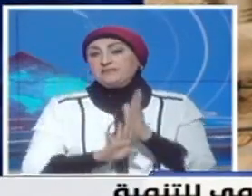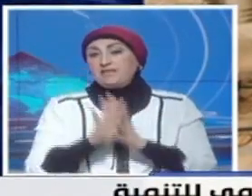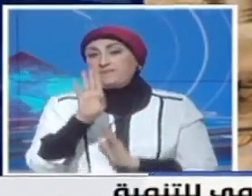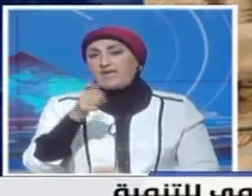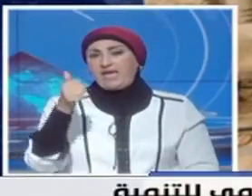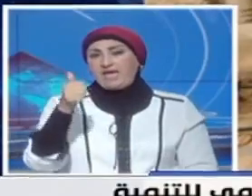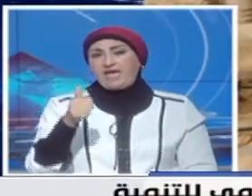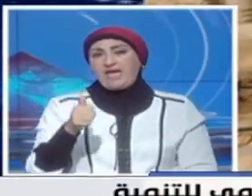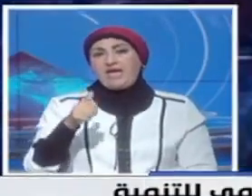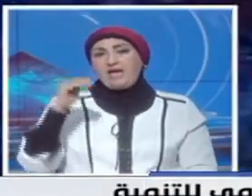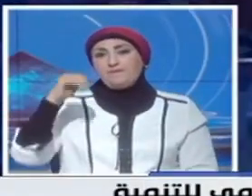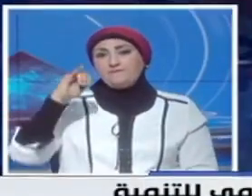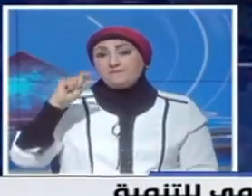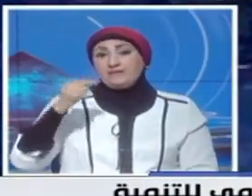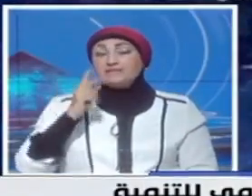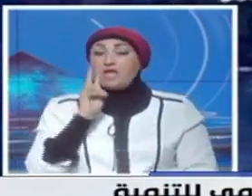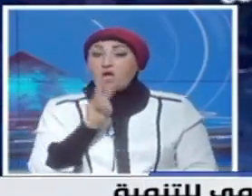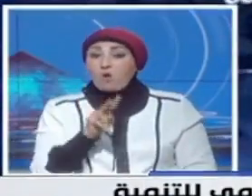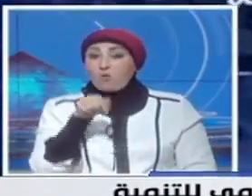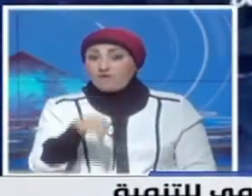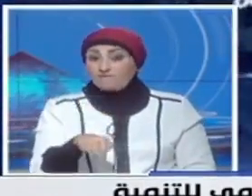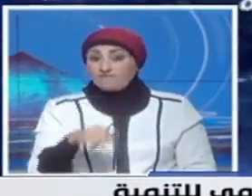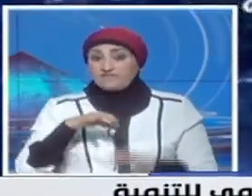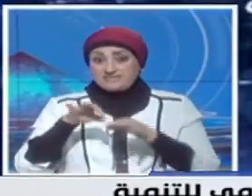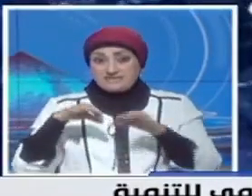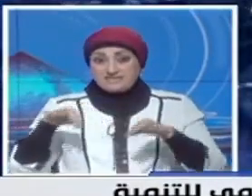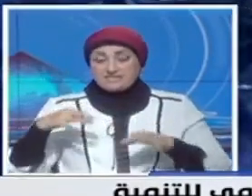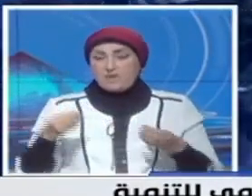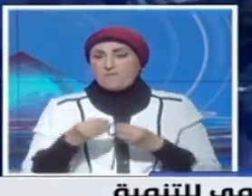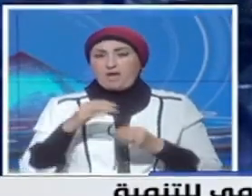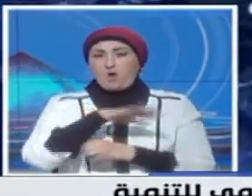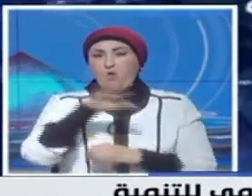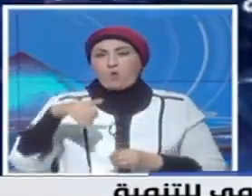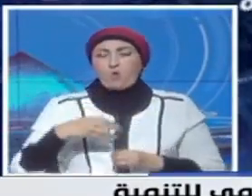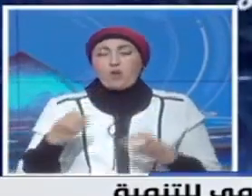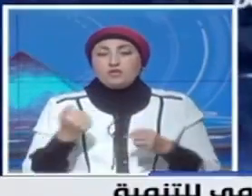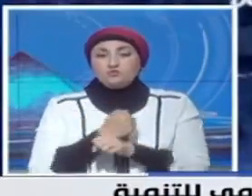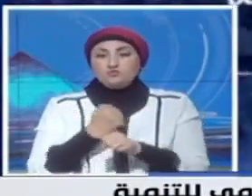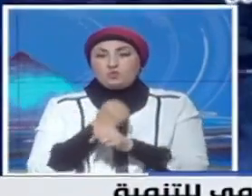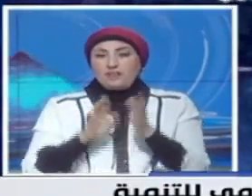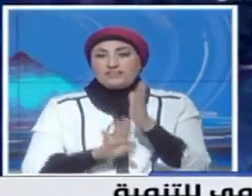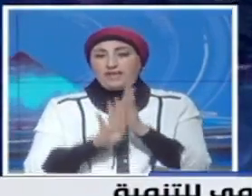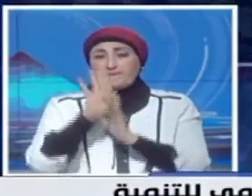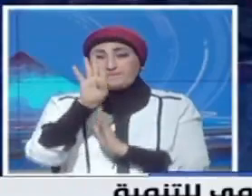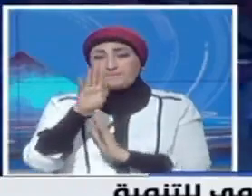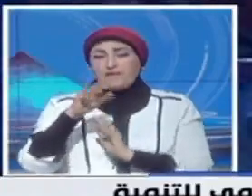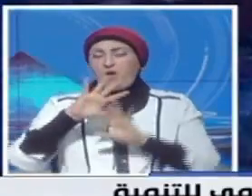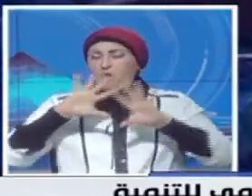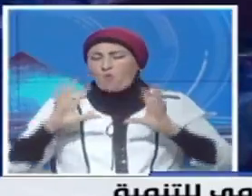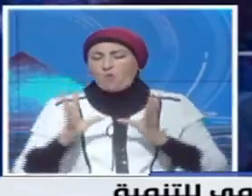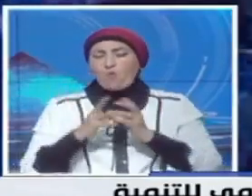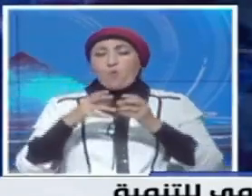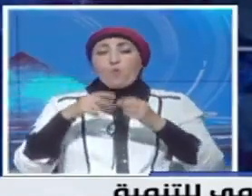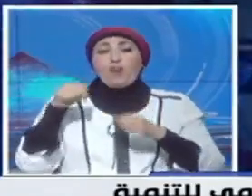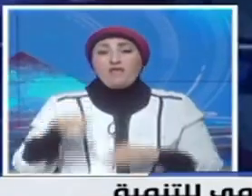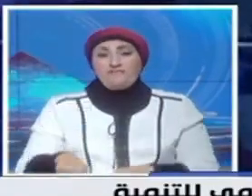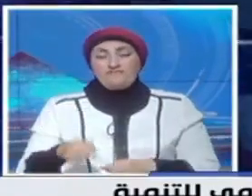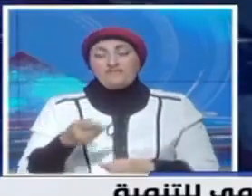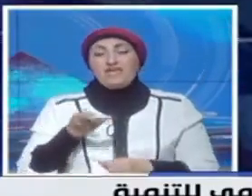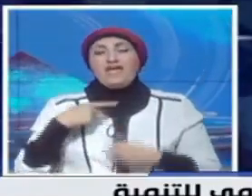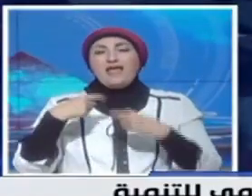للتنمية، حيث أكدت أنه سيتم التنسيق مع كافة شركاء التنمية من خلال المنظومة الإلكترونية